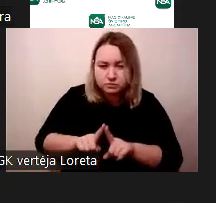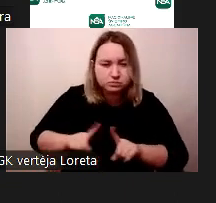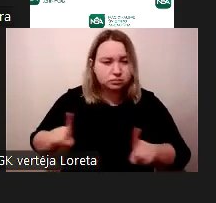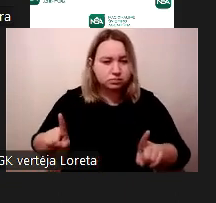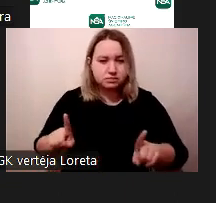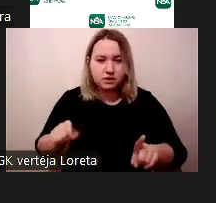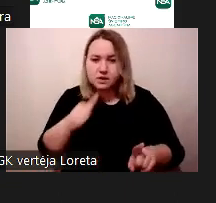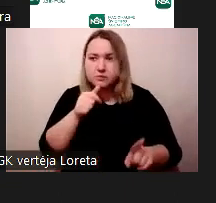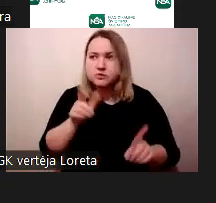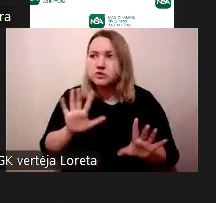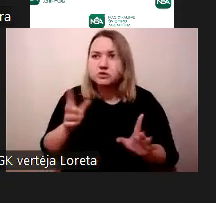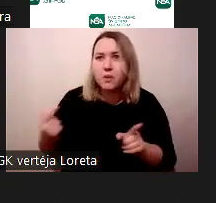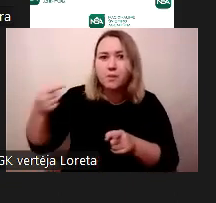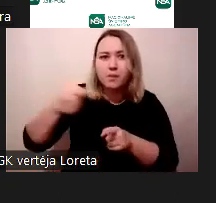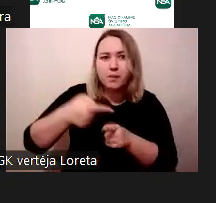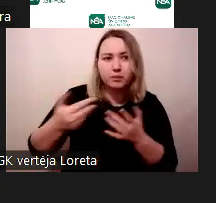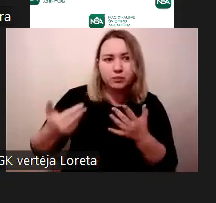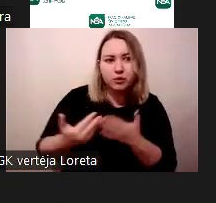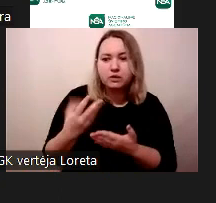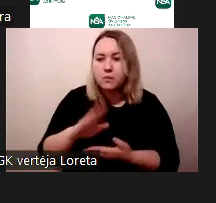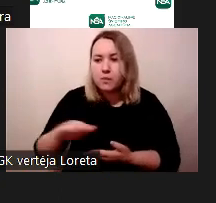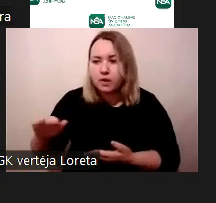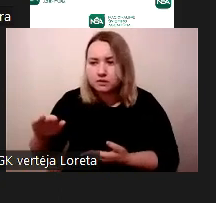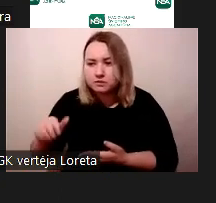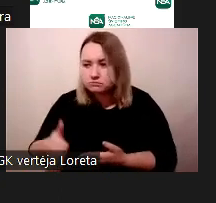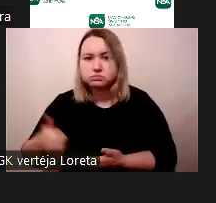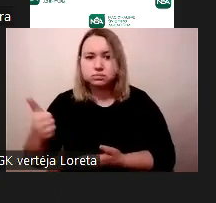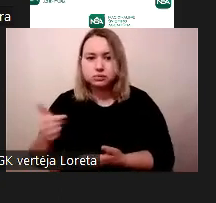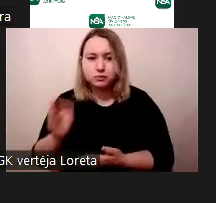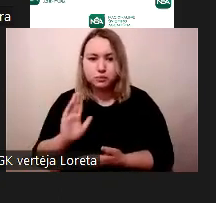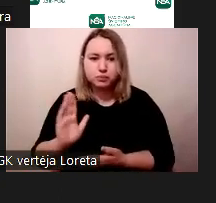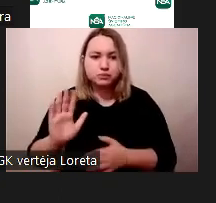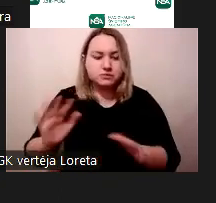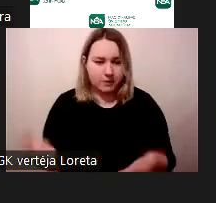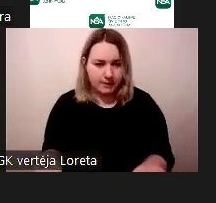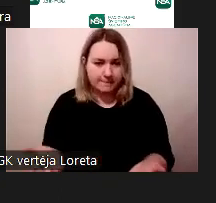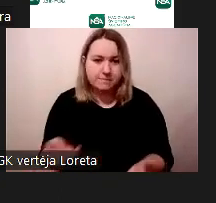kažką dar papildomą padarytumėte. Pavyzdžiui,